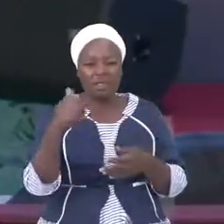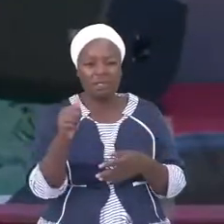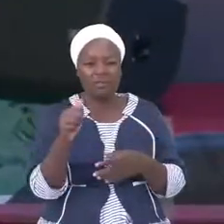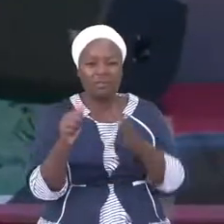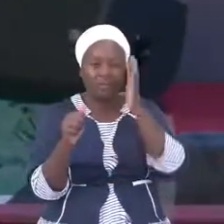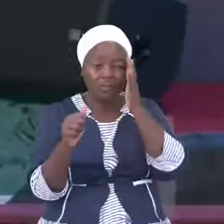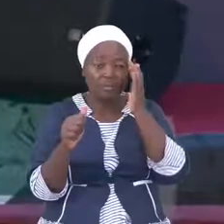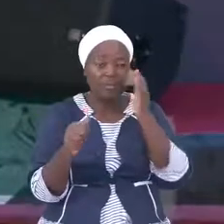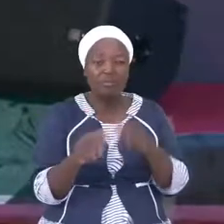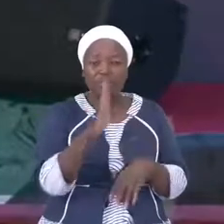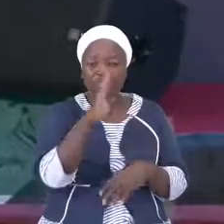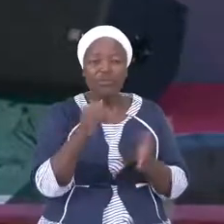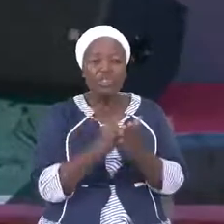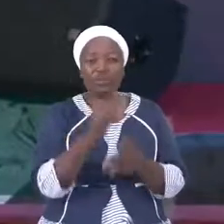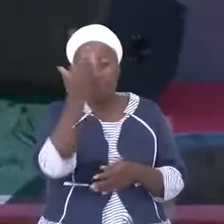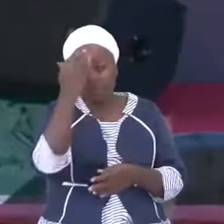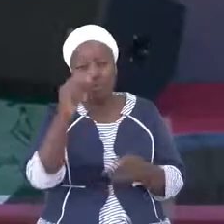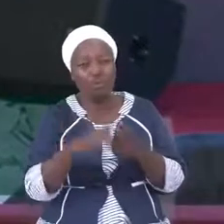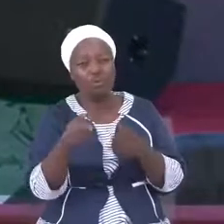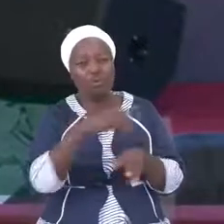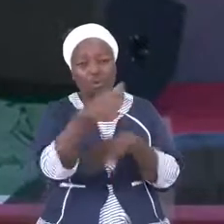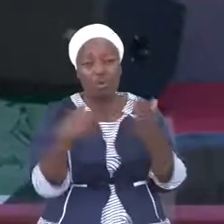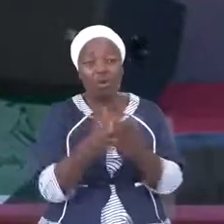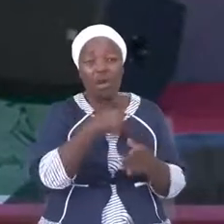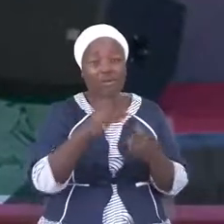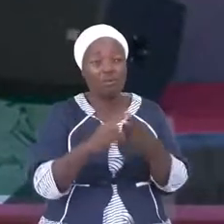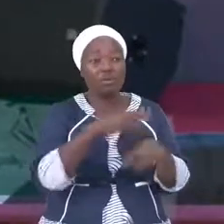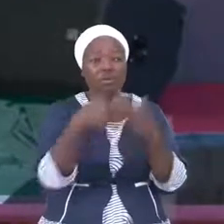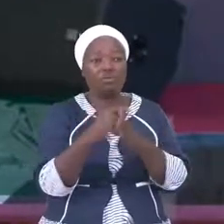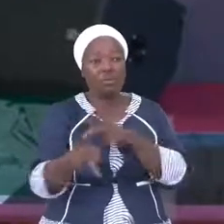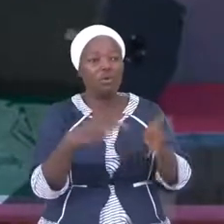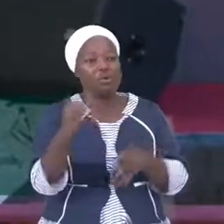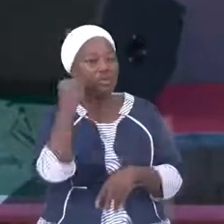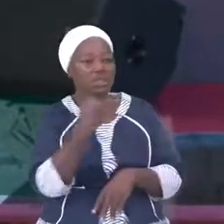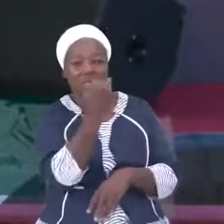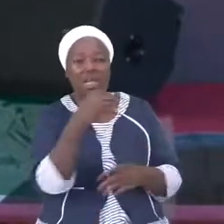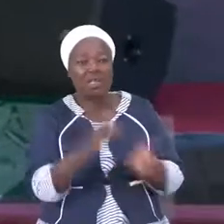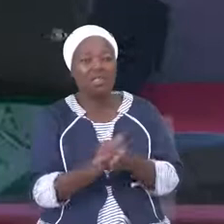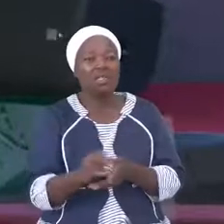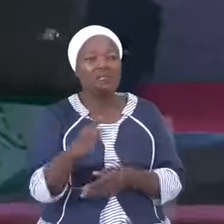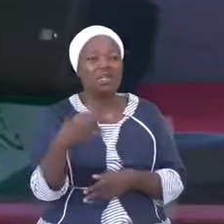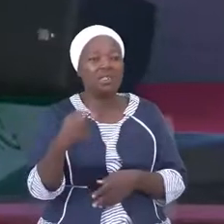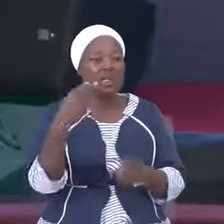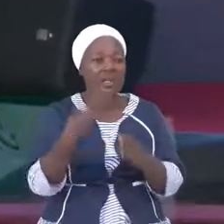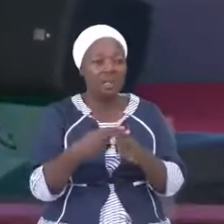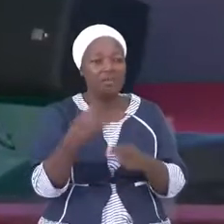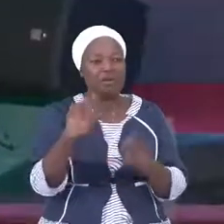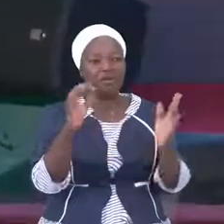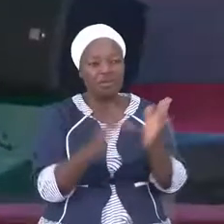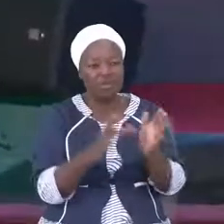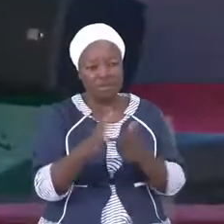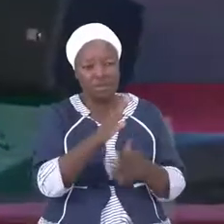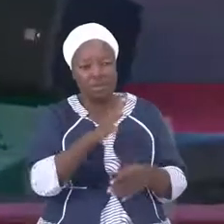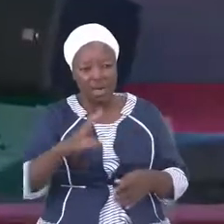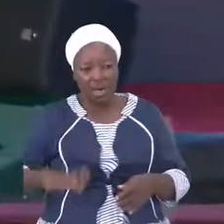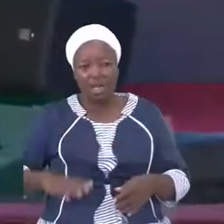verset 10. Sachez-le tous. Et que tout le peuple d'Israël le sache, c'est par